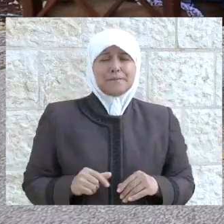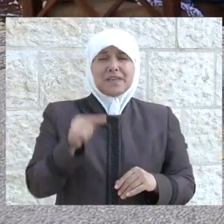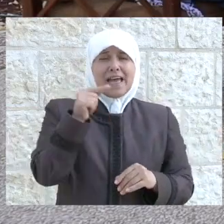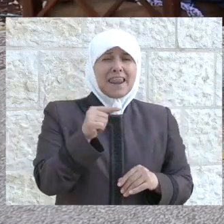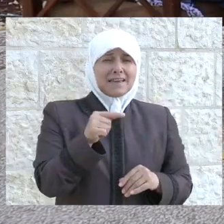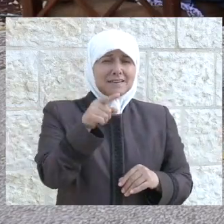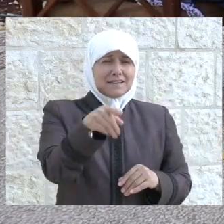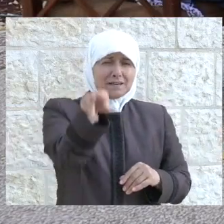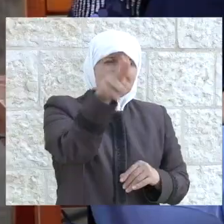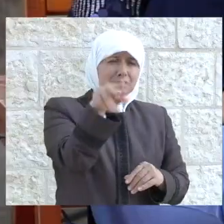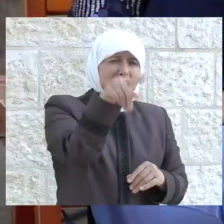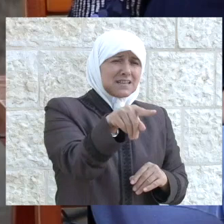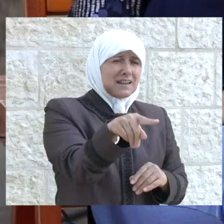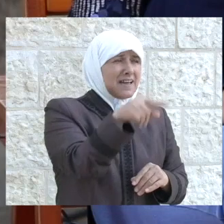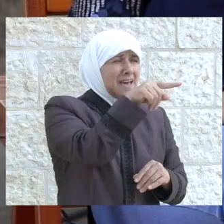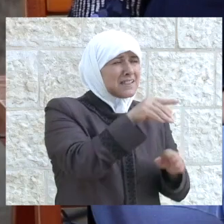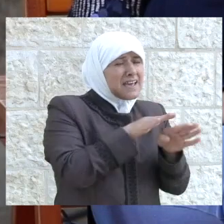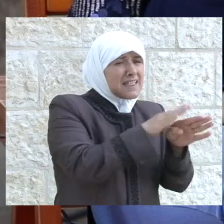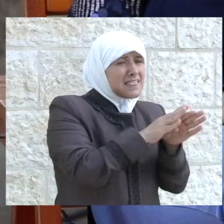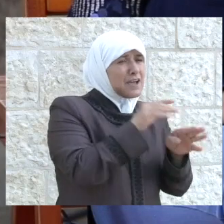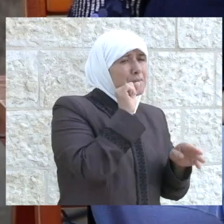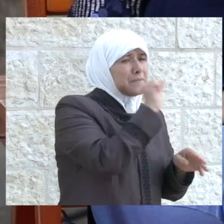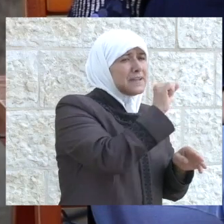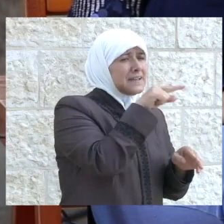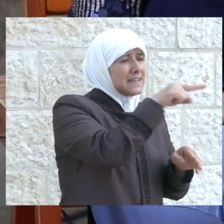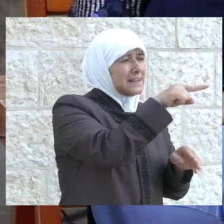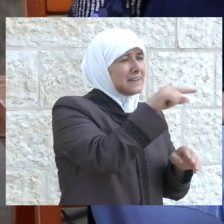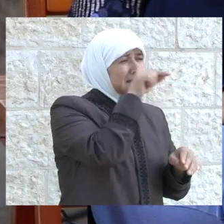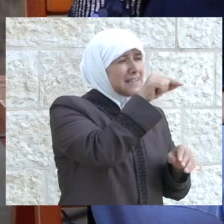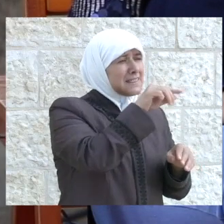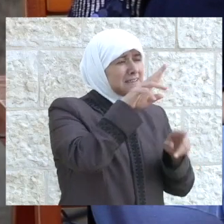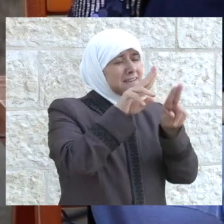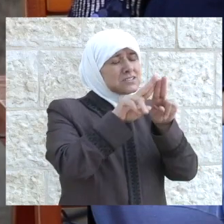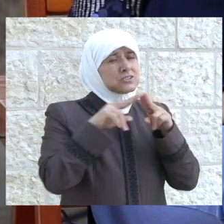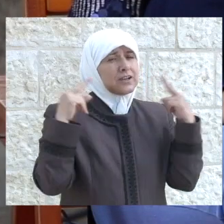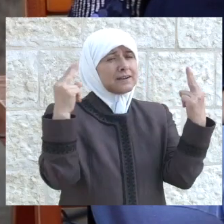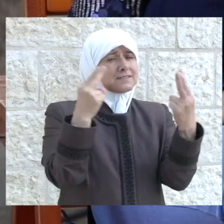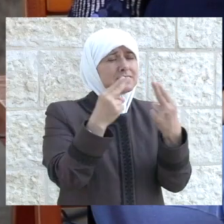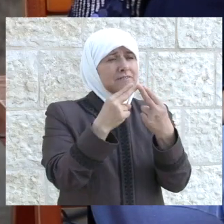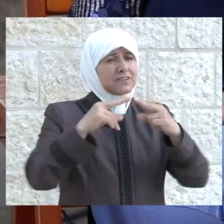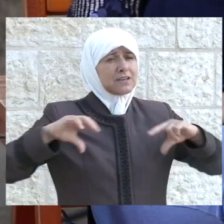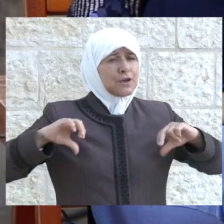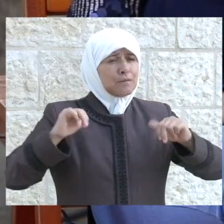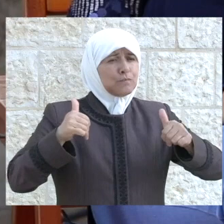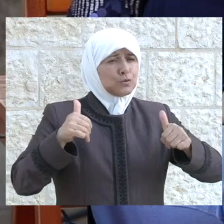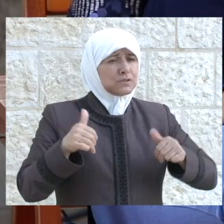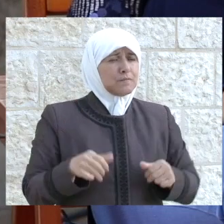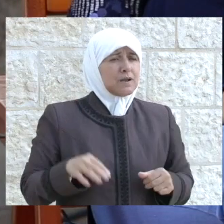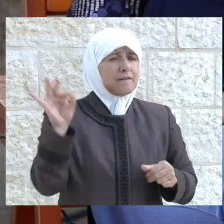كل هذا الدعم والإنجاز والروح الحلوة أهلت ياسمين إنها تشارك في مؤتمر تيدكس النجاح بنسخته الأولى